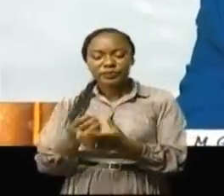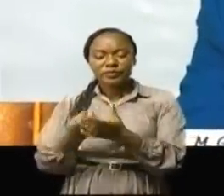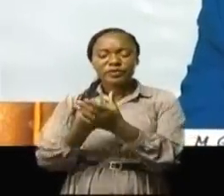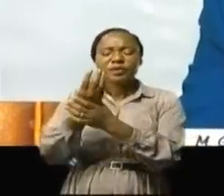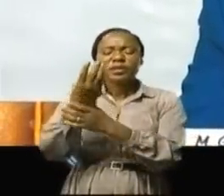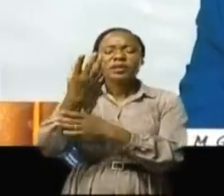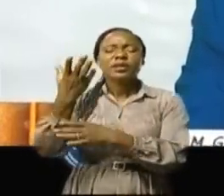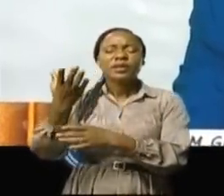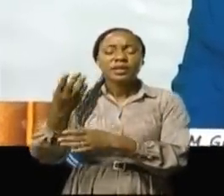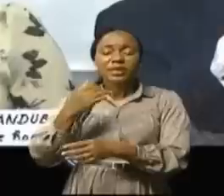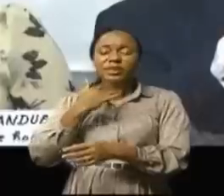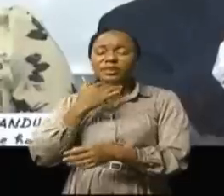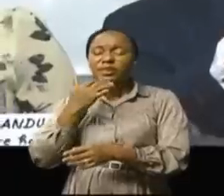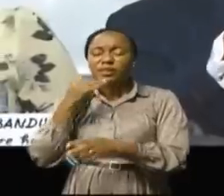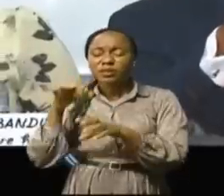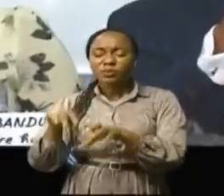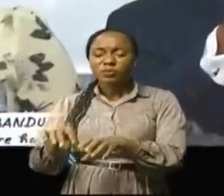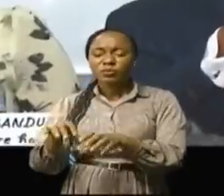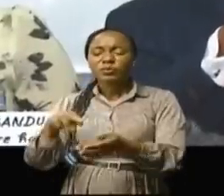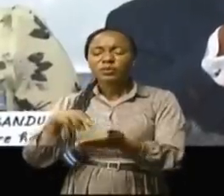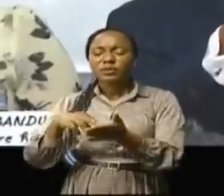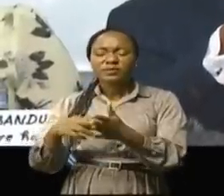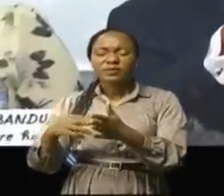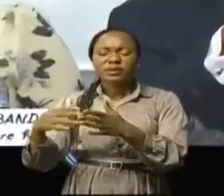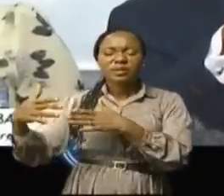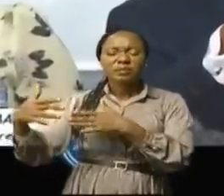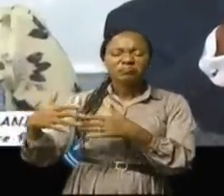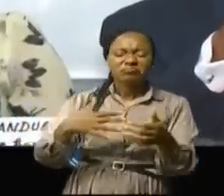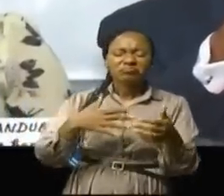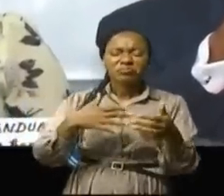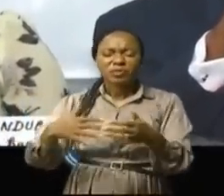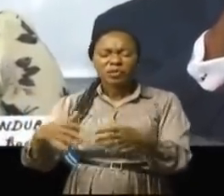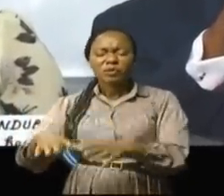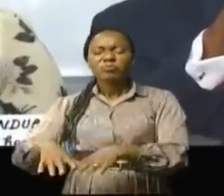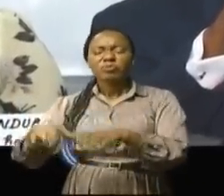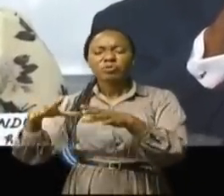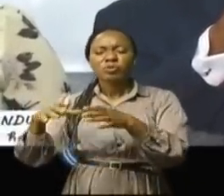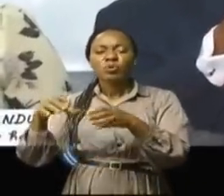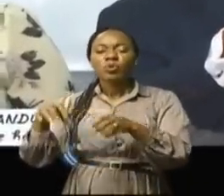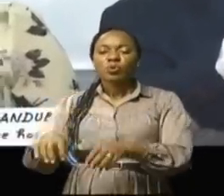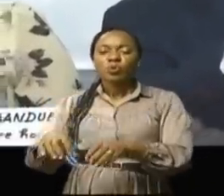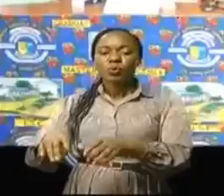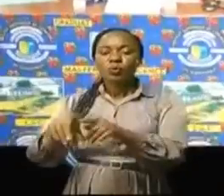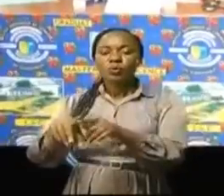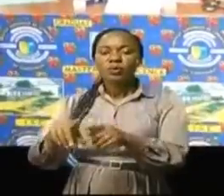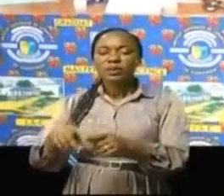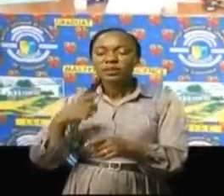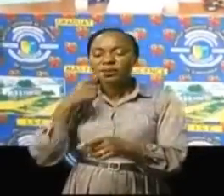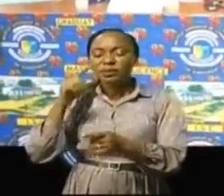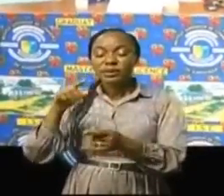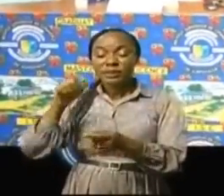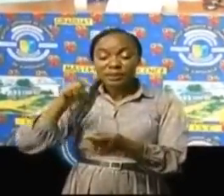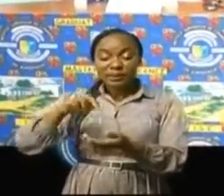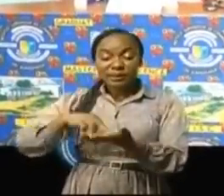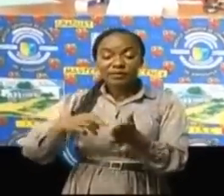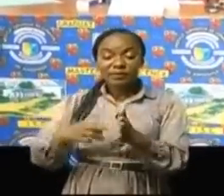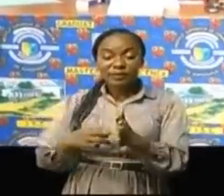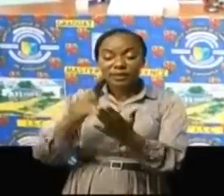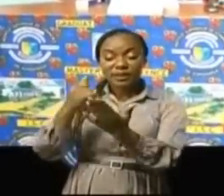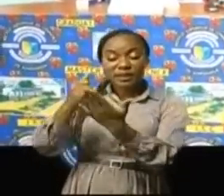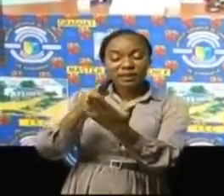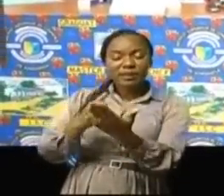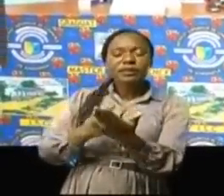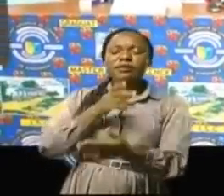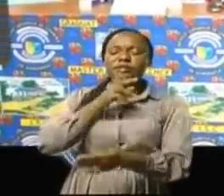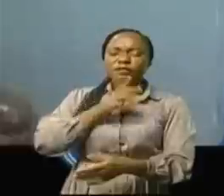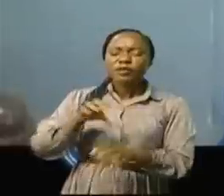la sécurité du pays. Et Maître Guillaume Mandjolo de préciser que c'est une affaire d'identité. La pertinence des